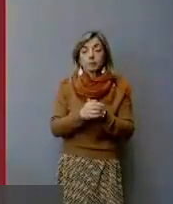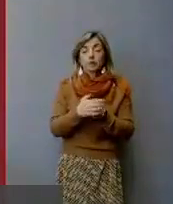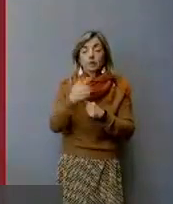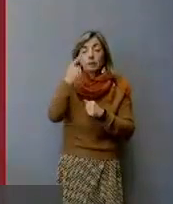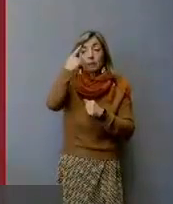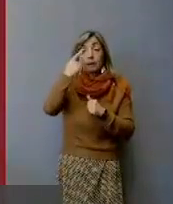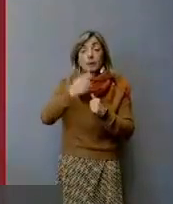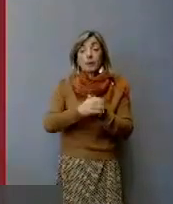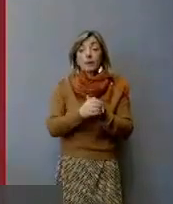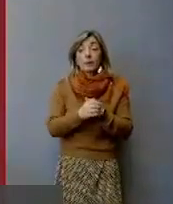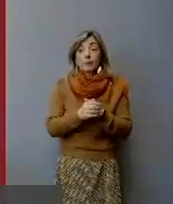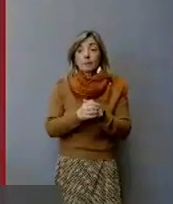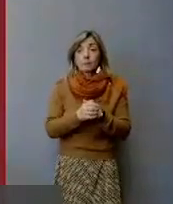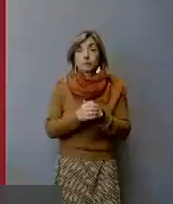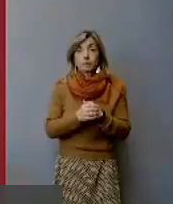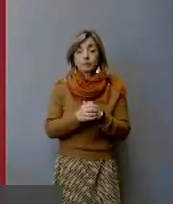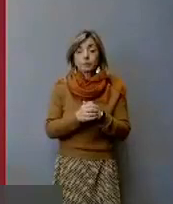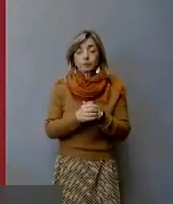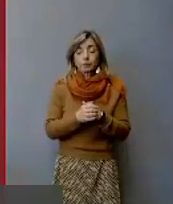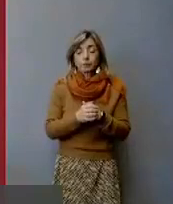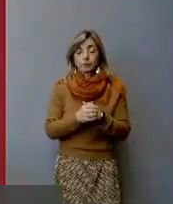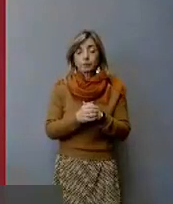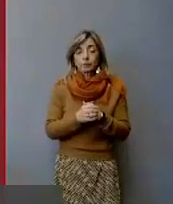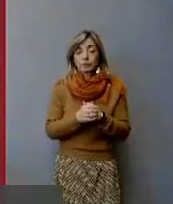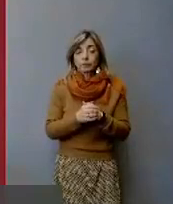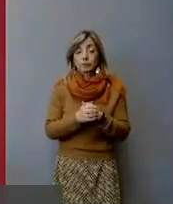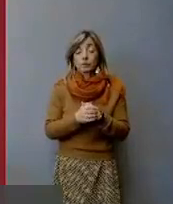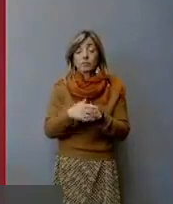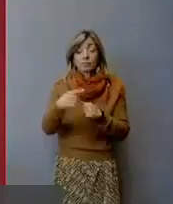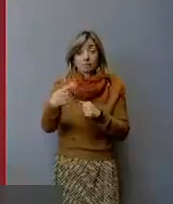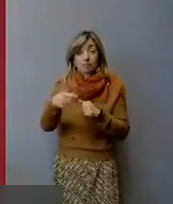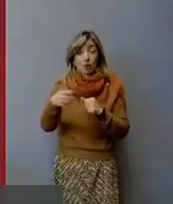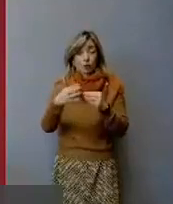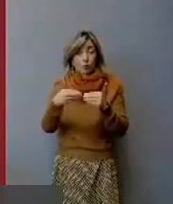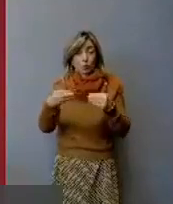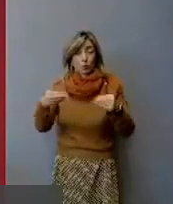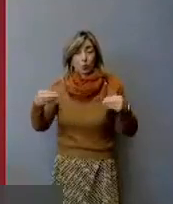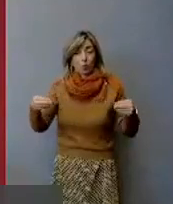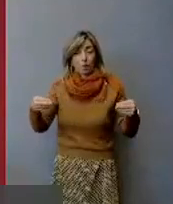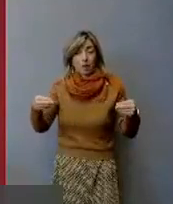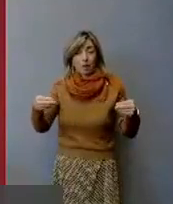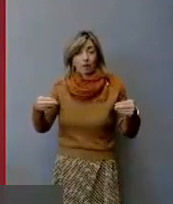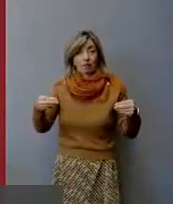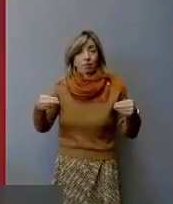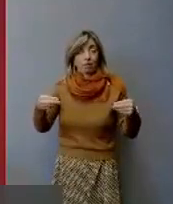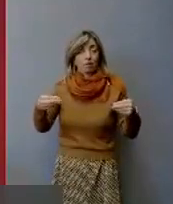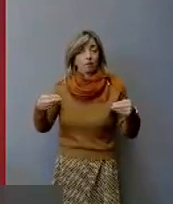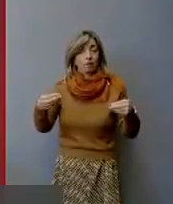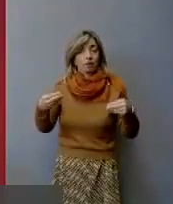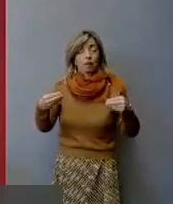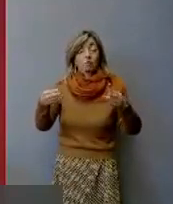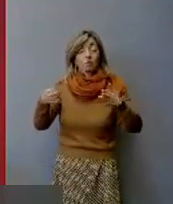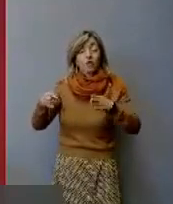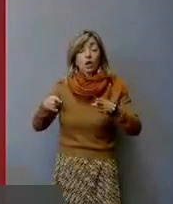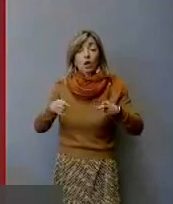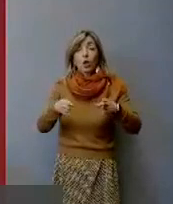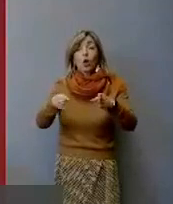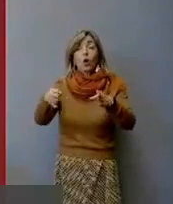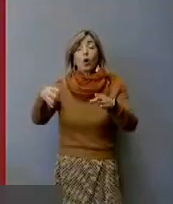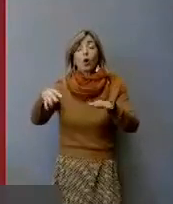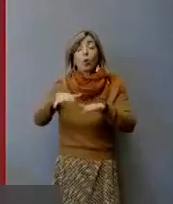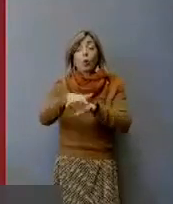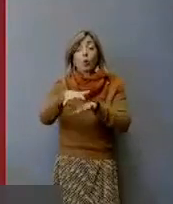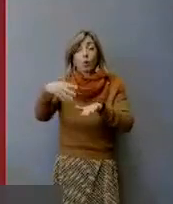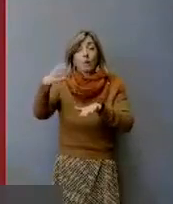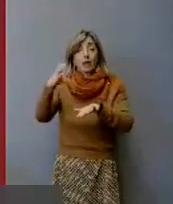modalità naturalmente di impiego degli stessi strumenti anche sul lungomare canepa perché naturalmente non molti sanno